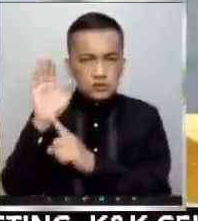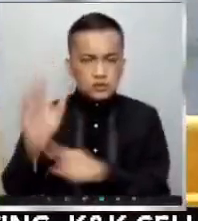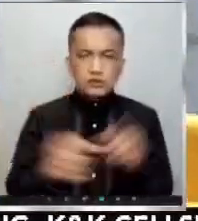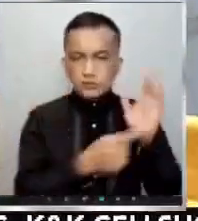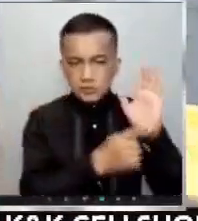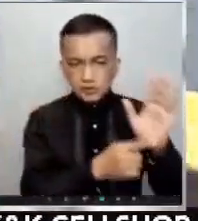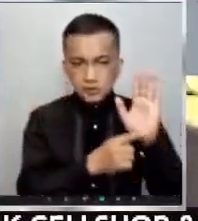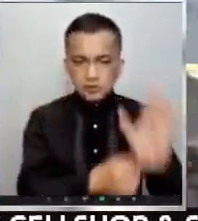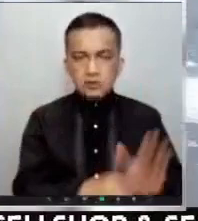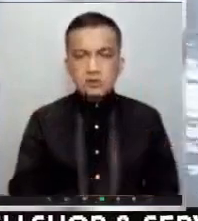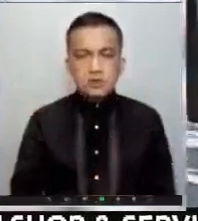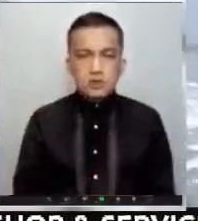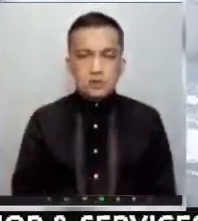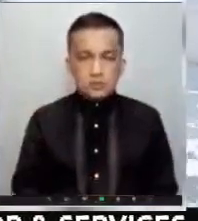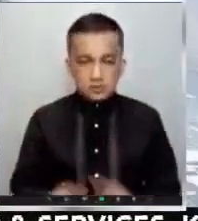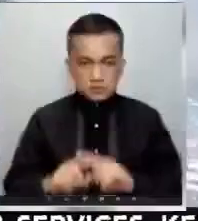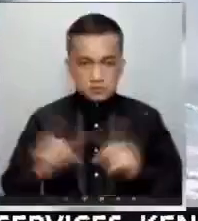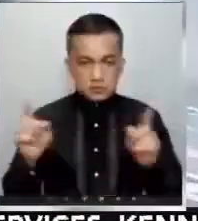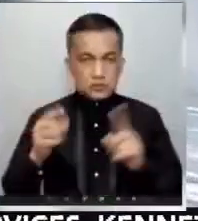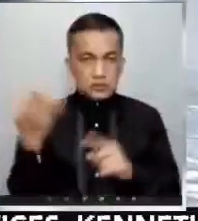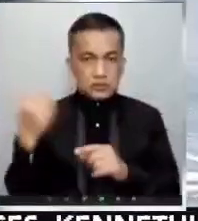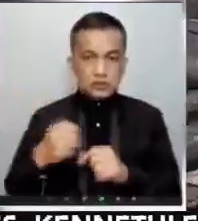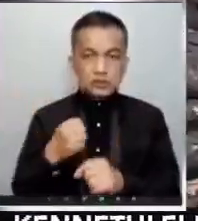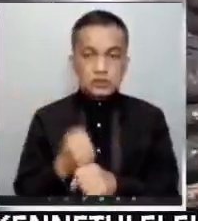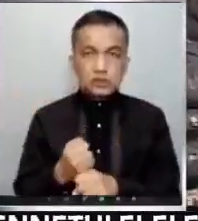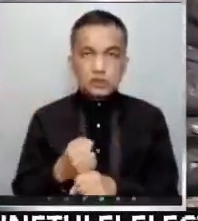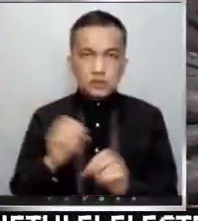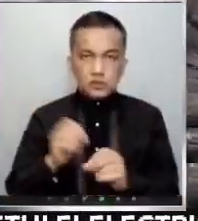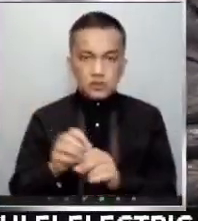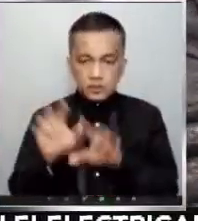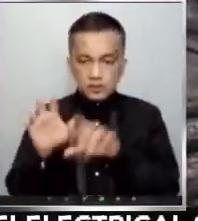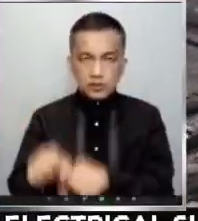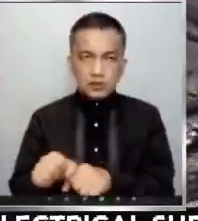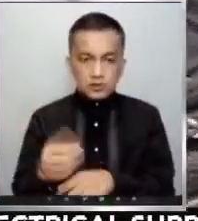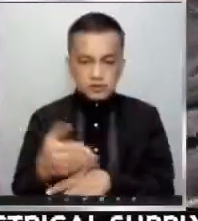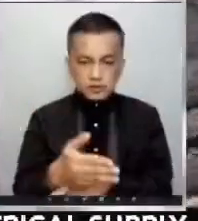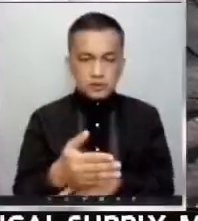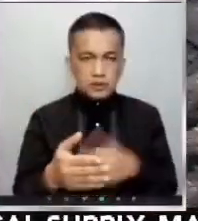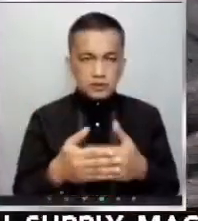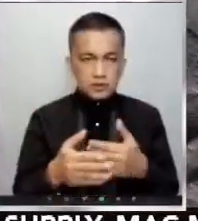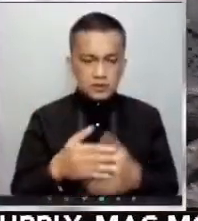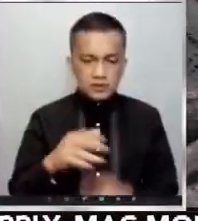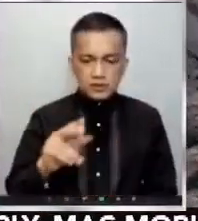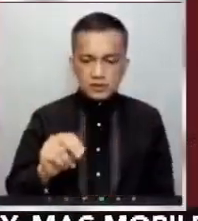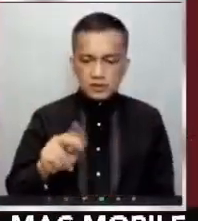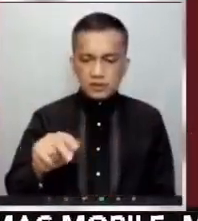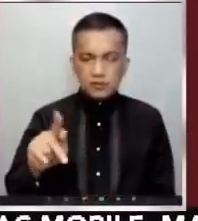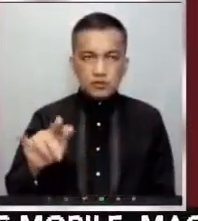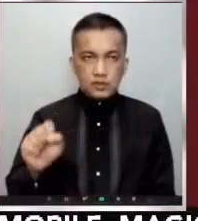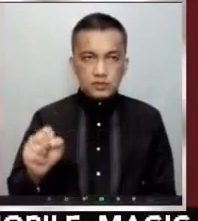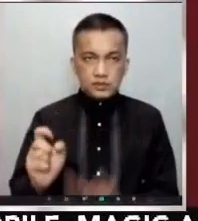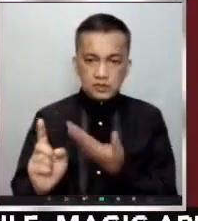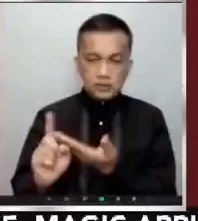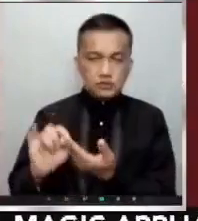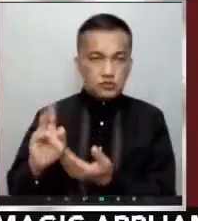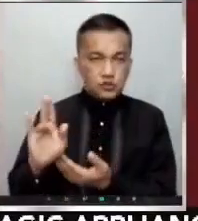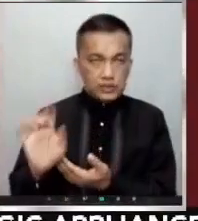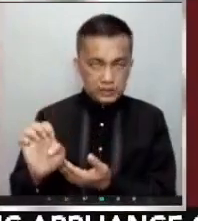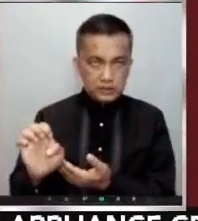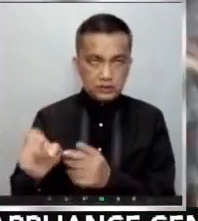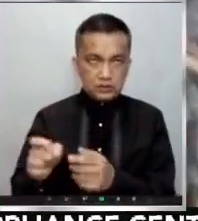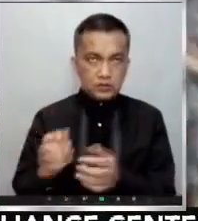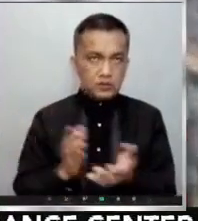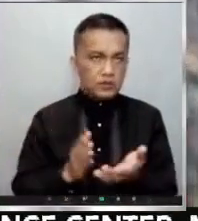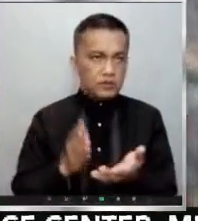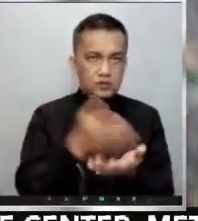Di tulad nung nakaraang taon, wala na raw mahuling isda malapit sa Navotas si Mang Judy. Kaya ngayon umaabot na siya sa Bulacan at